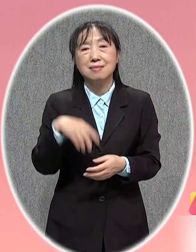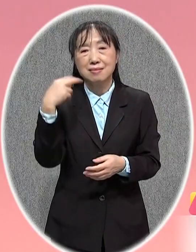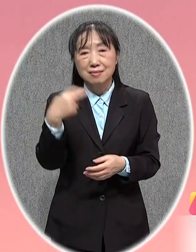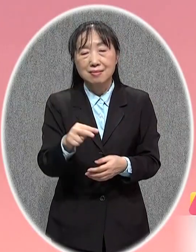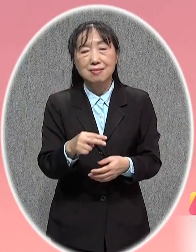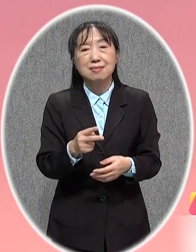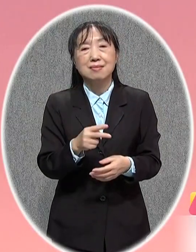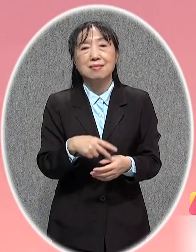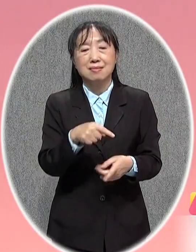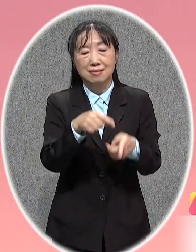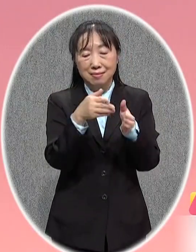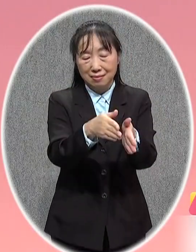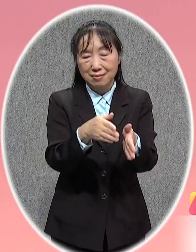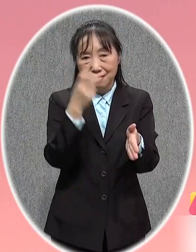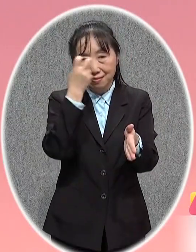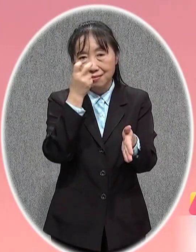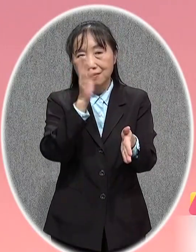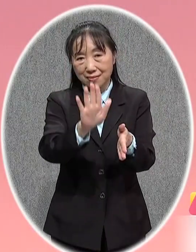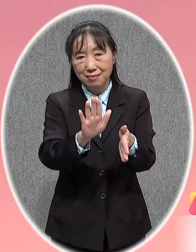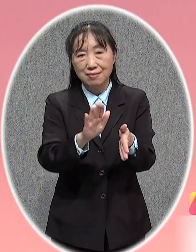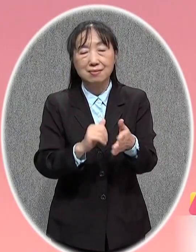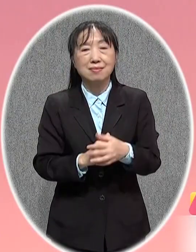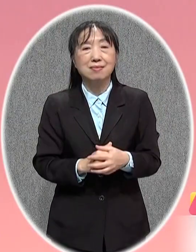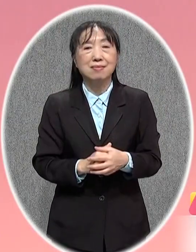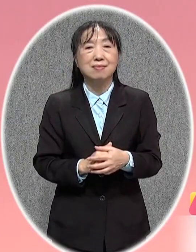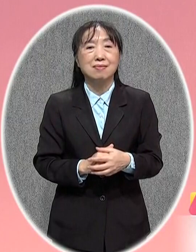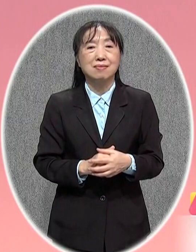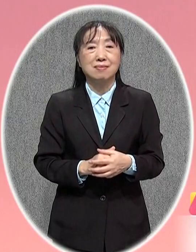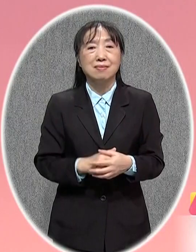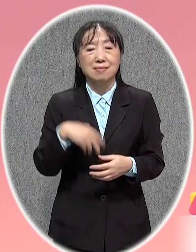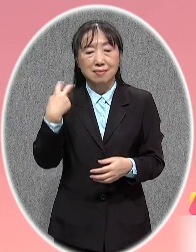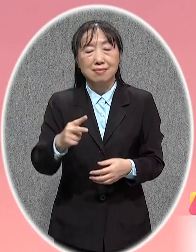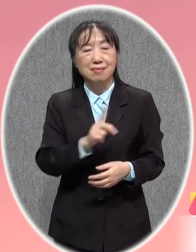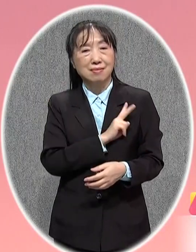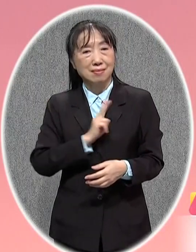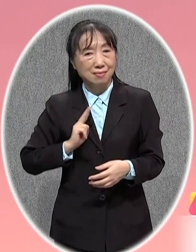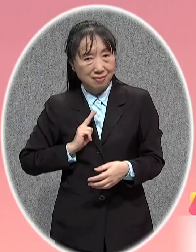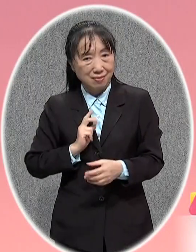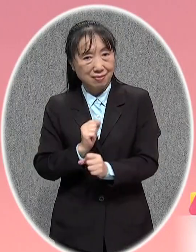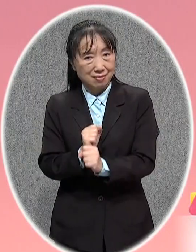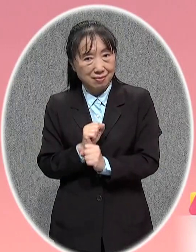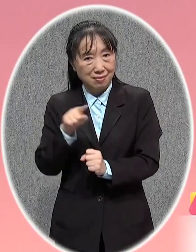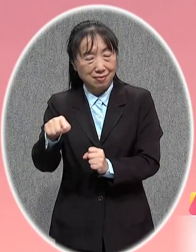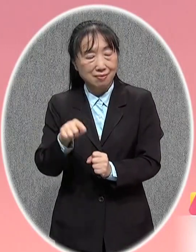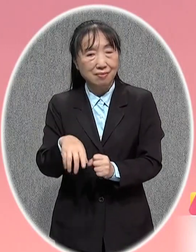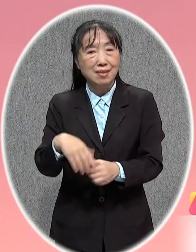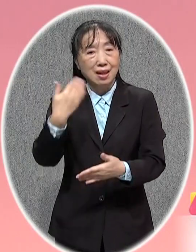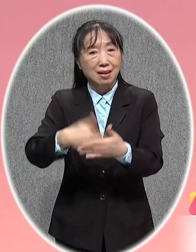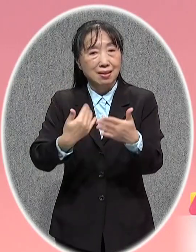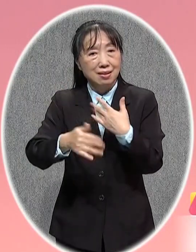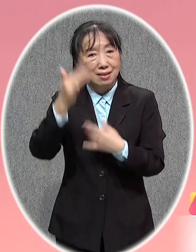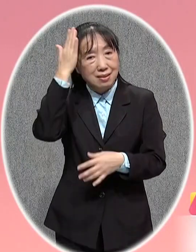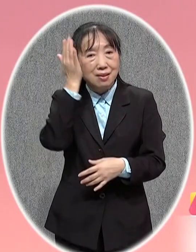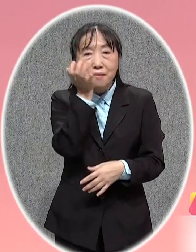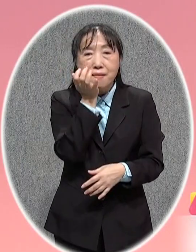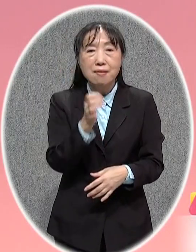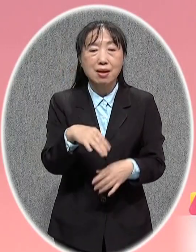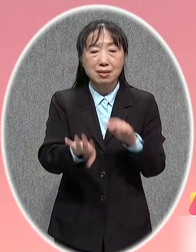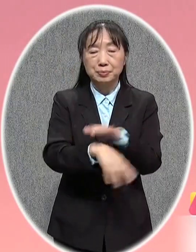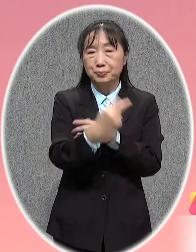顾藻礁生态系，可以兼顾减煤、减空污、减碳，以